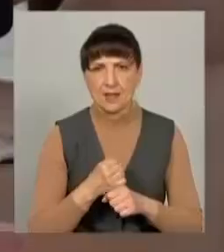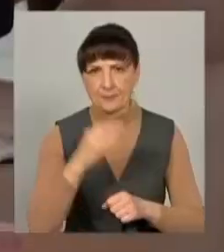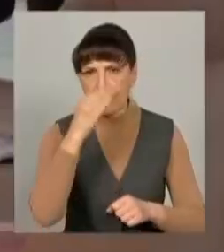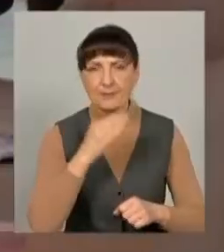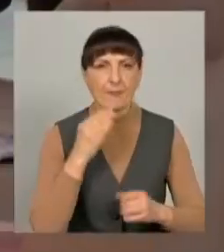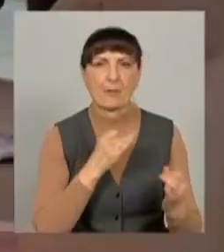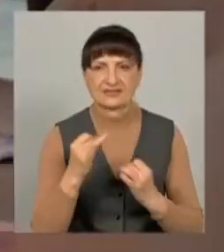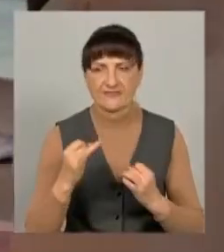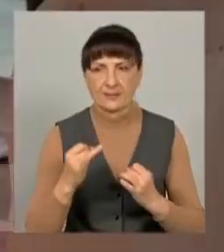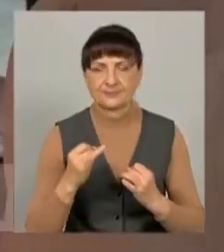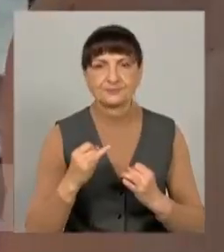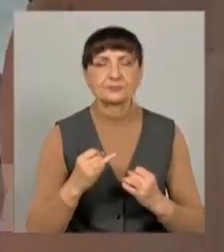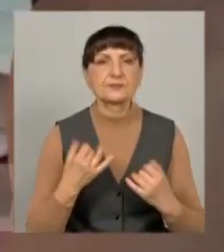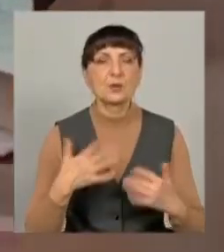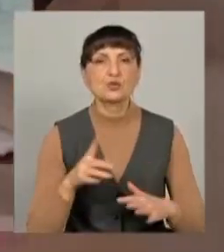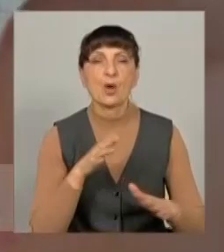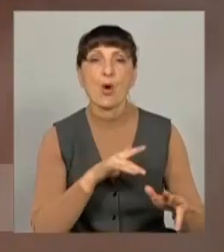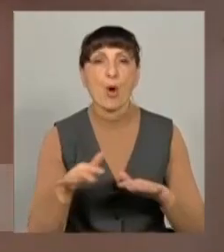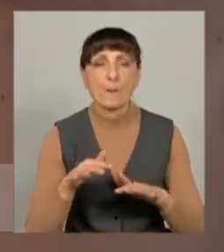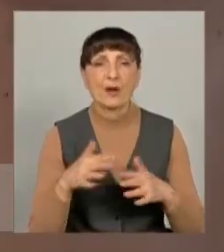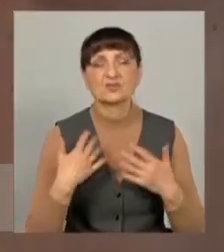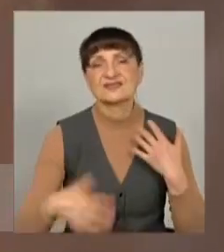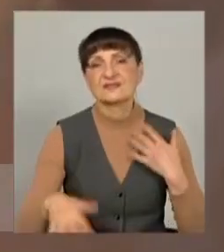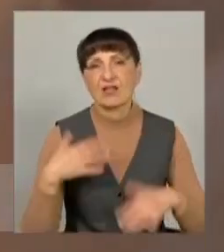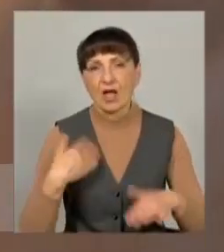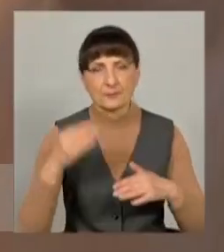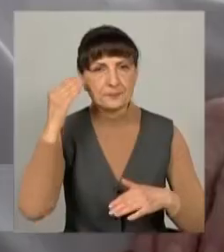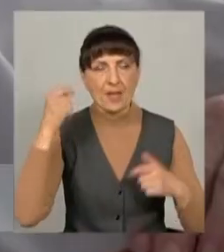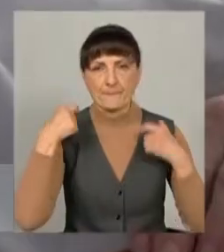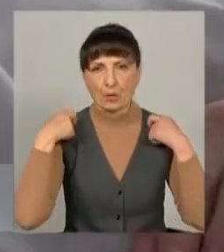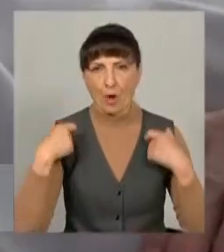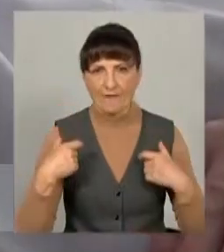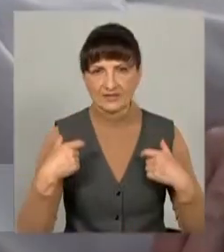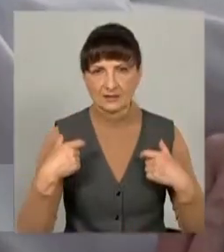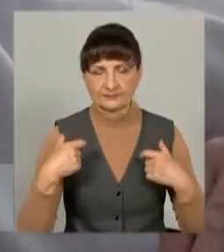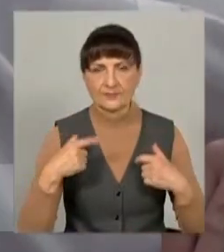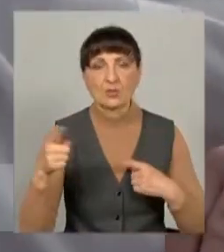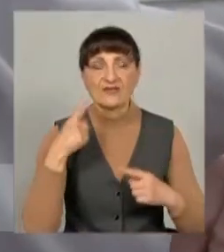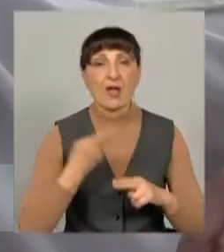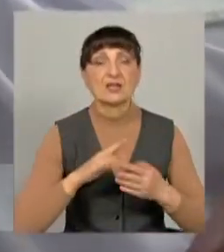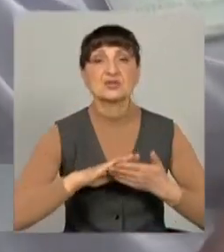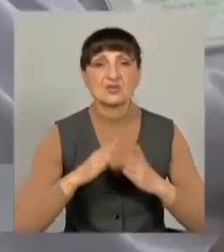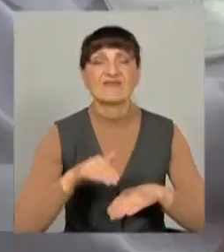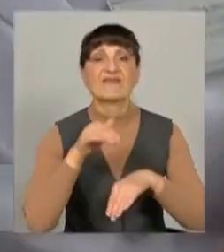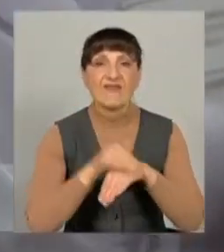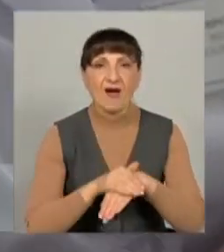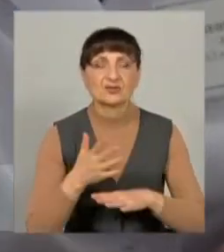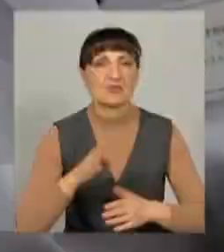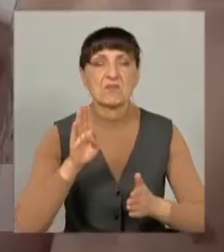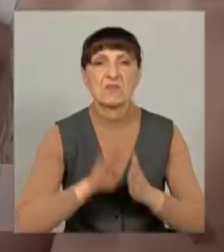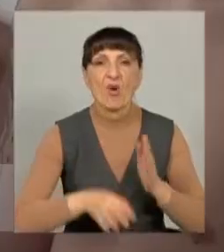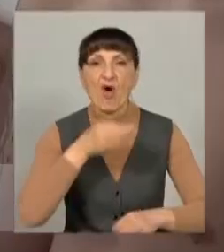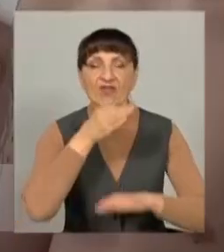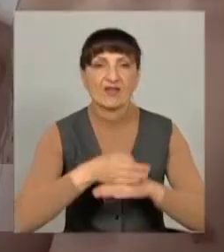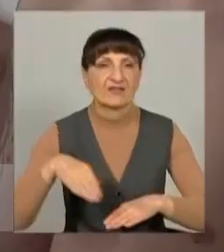родителями. Призывная кампания в регионе идет слабо. По мнению полковника запаса Булата Кужахметова, эта ситуация говорит лишь о безответственности